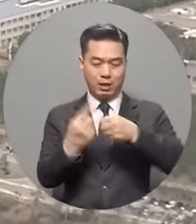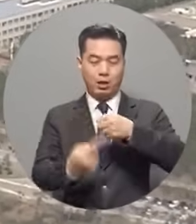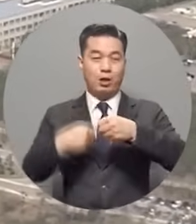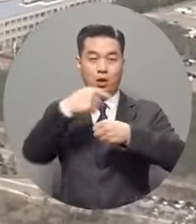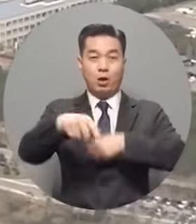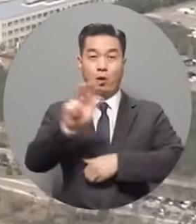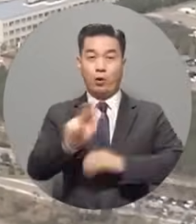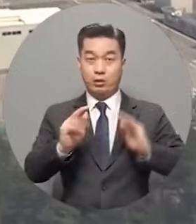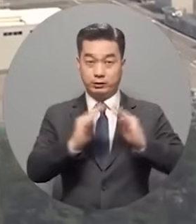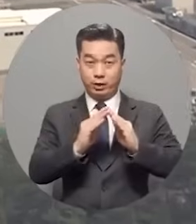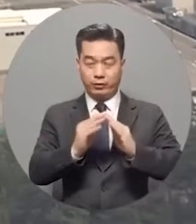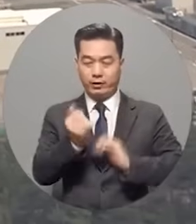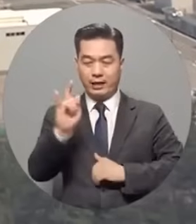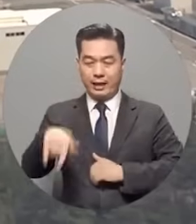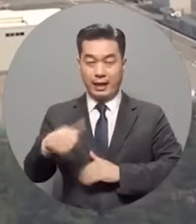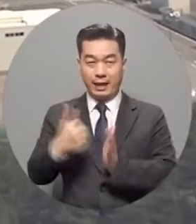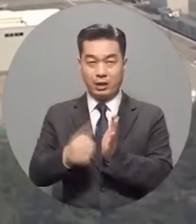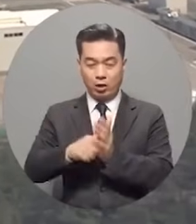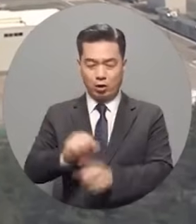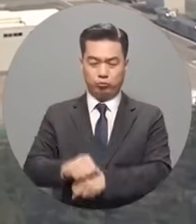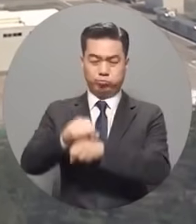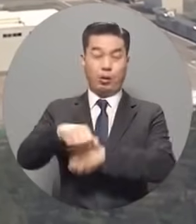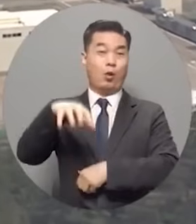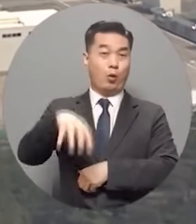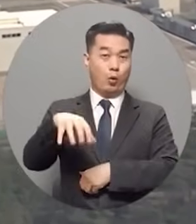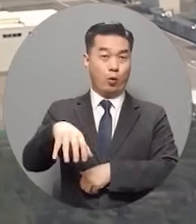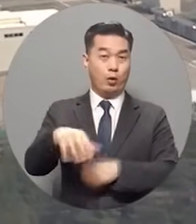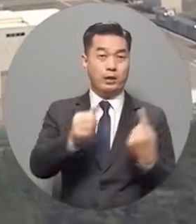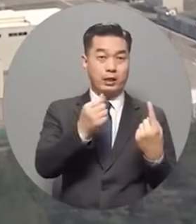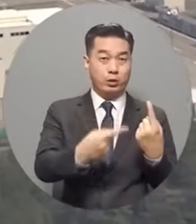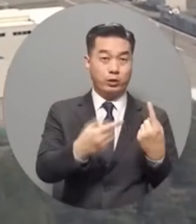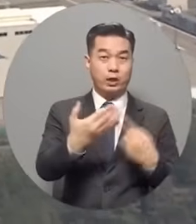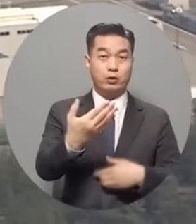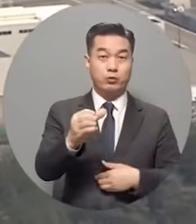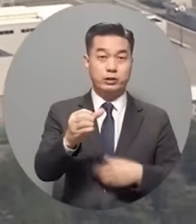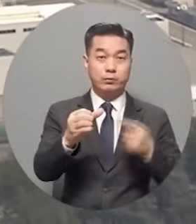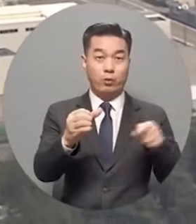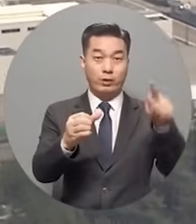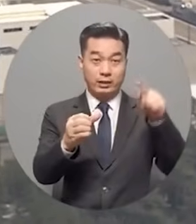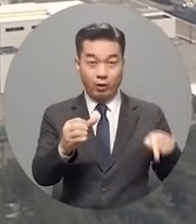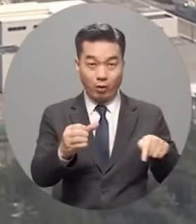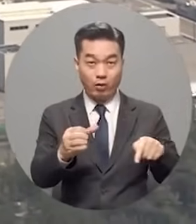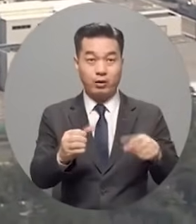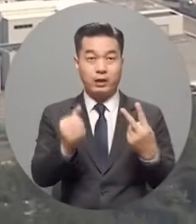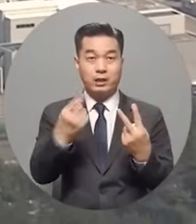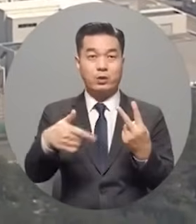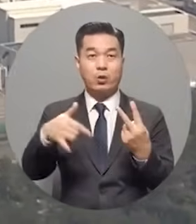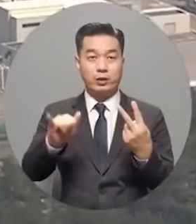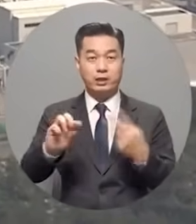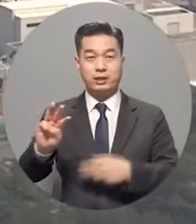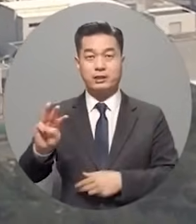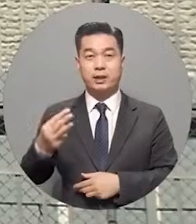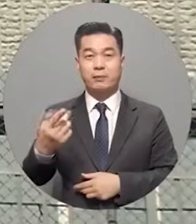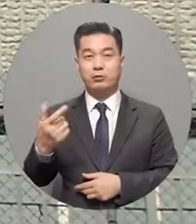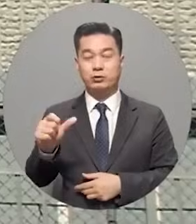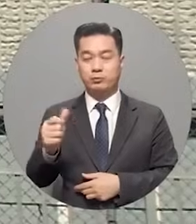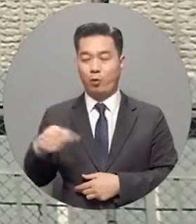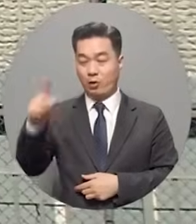해결료 저장소에선 1호기 95리터, 2호기 326리터의 냉각수가